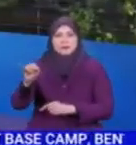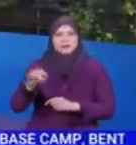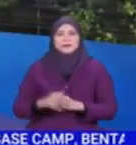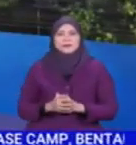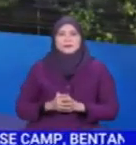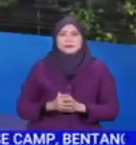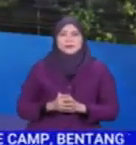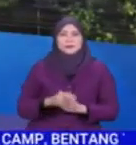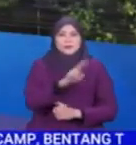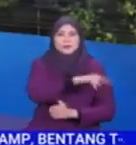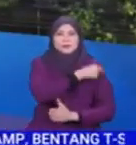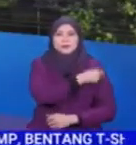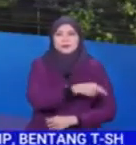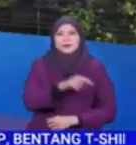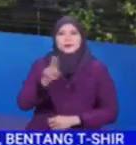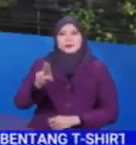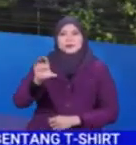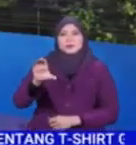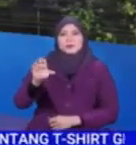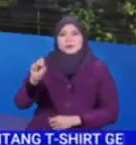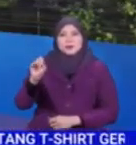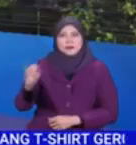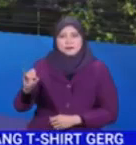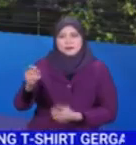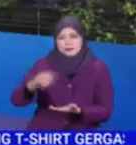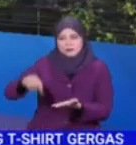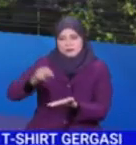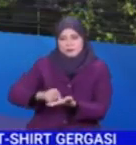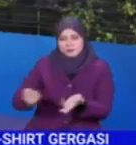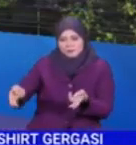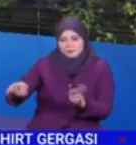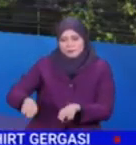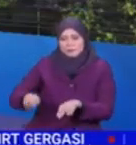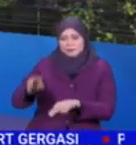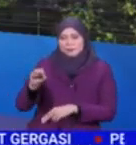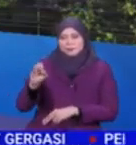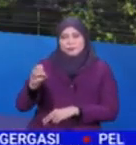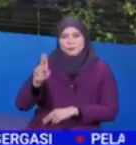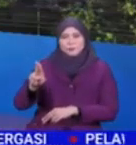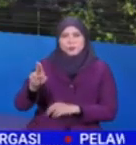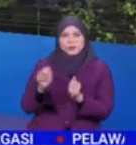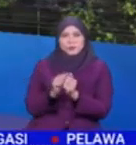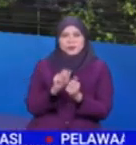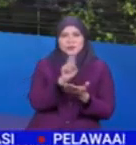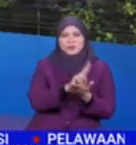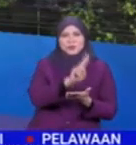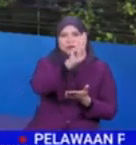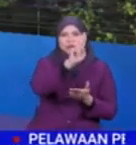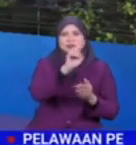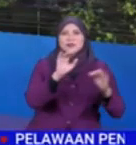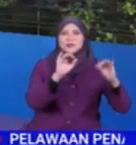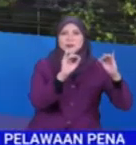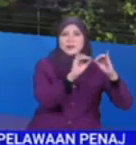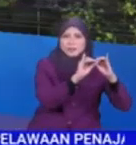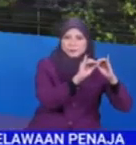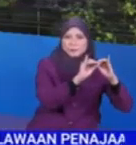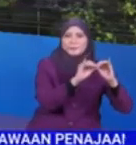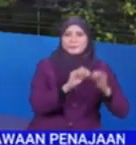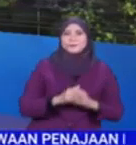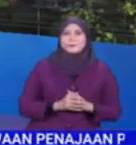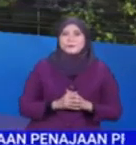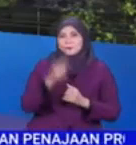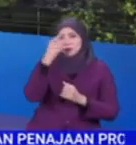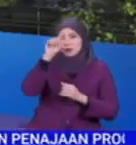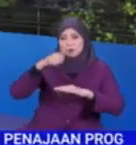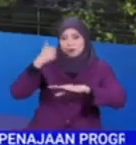Hai Hospital usai menandatangani memorandum per sepahaman emoyu dengan Universiti sains Islam Malaysia usim